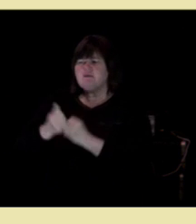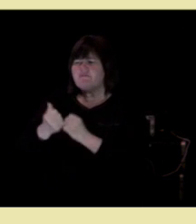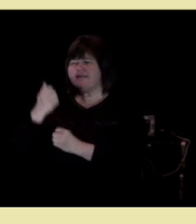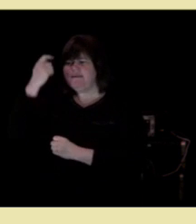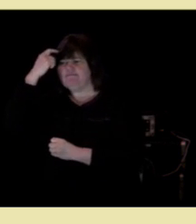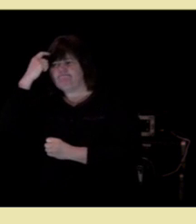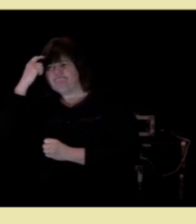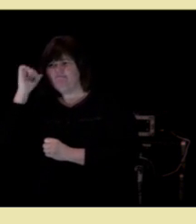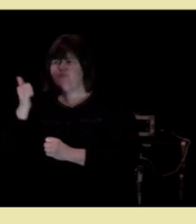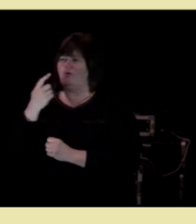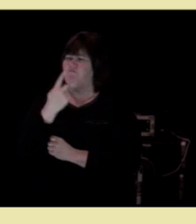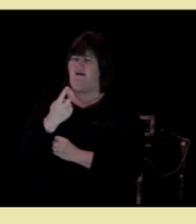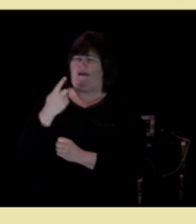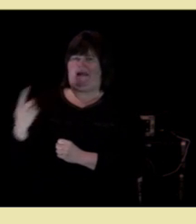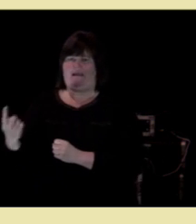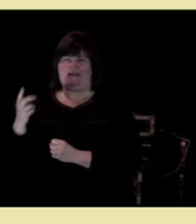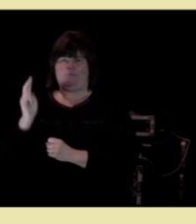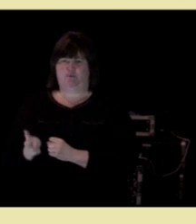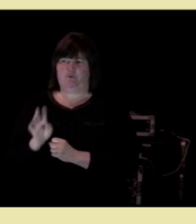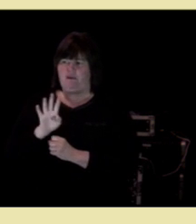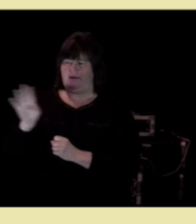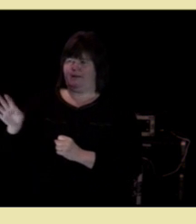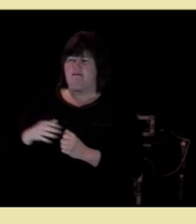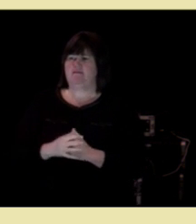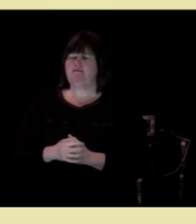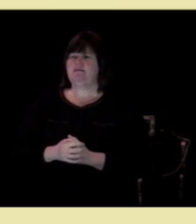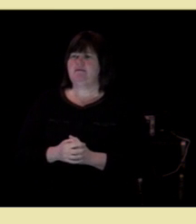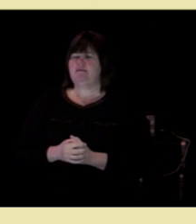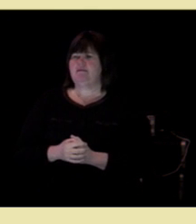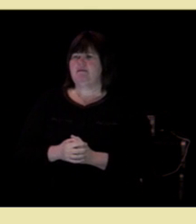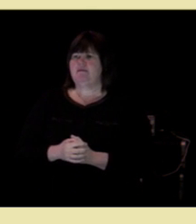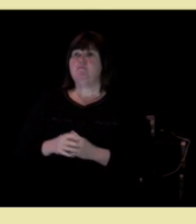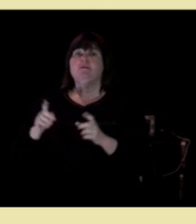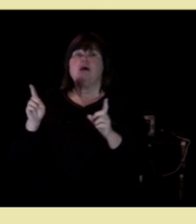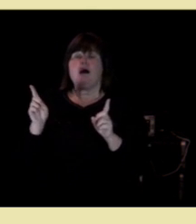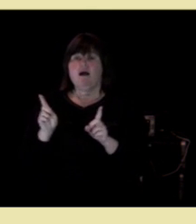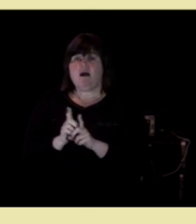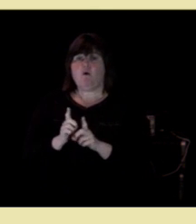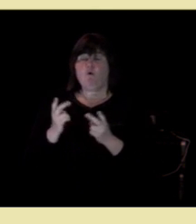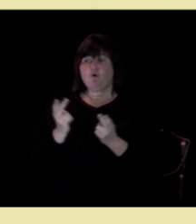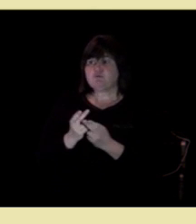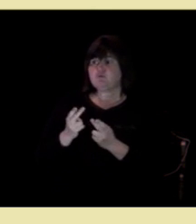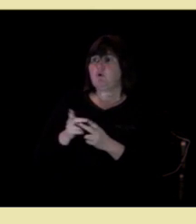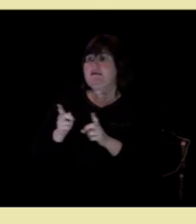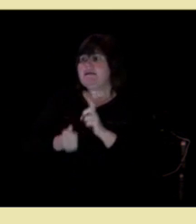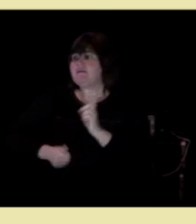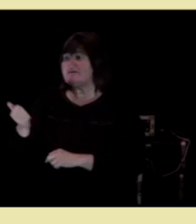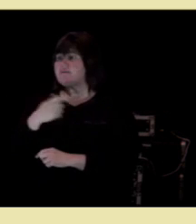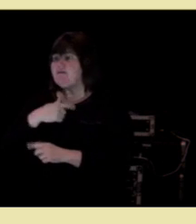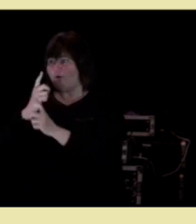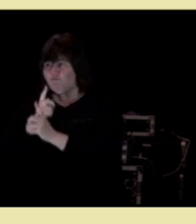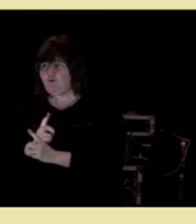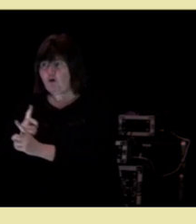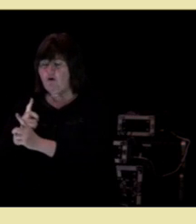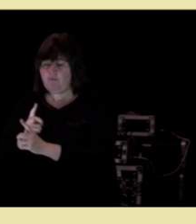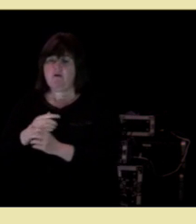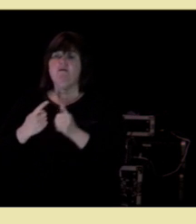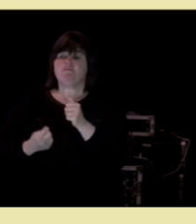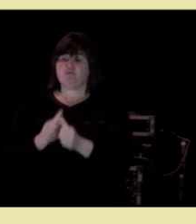bruker. Men så det like vesentlig at det følges opp. At vi etter at vi har stilt spørsmålet klarer å lage